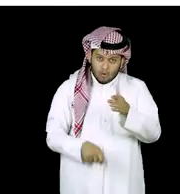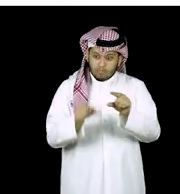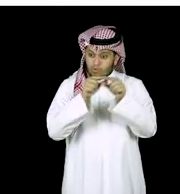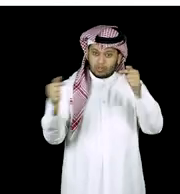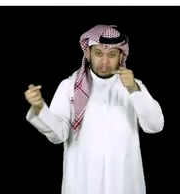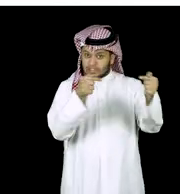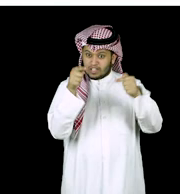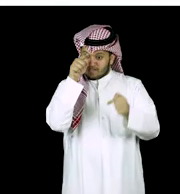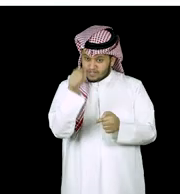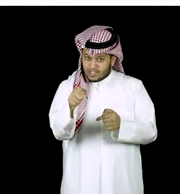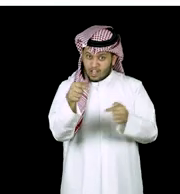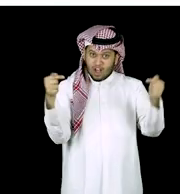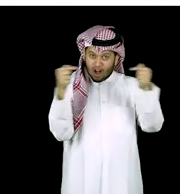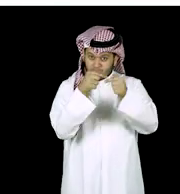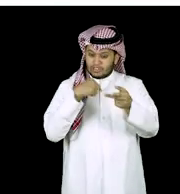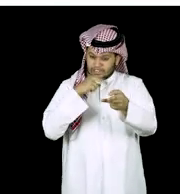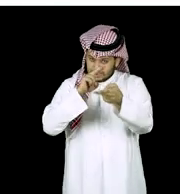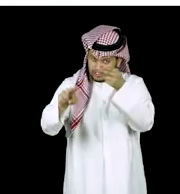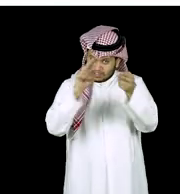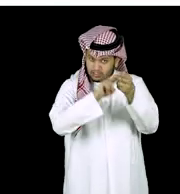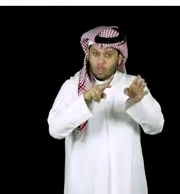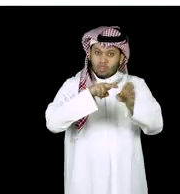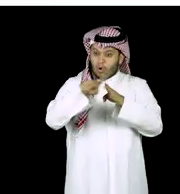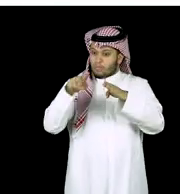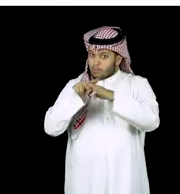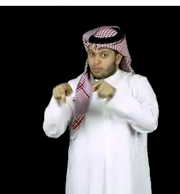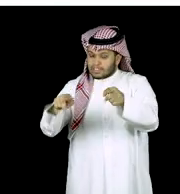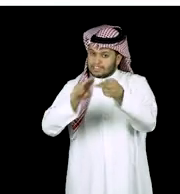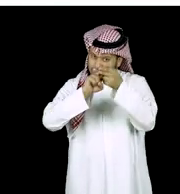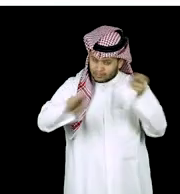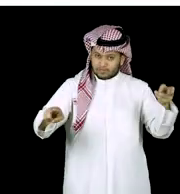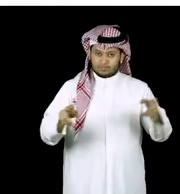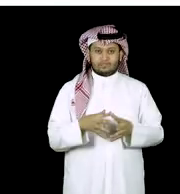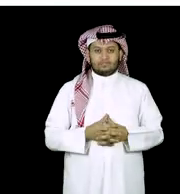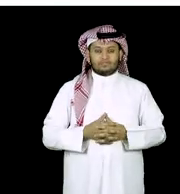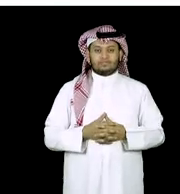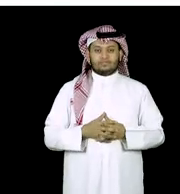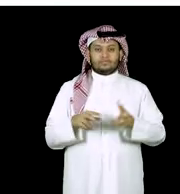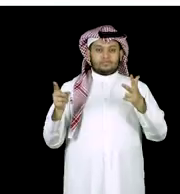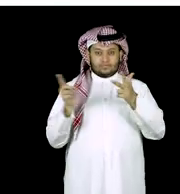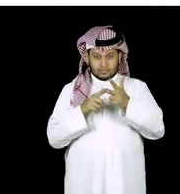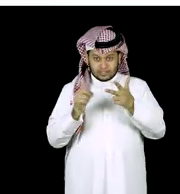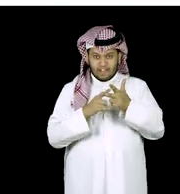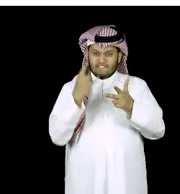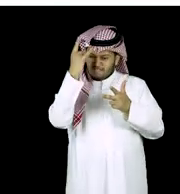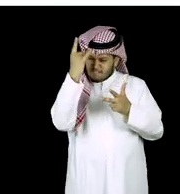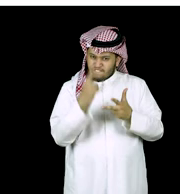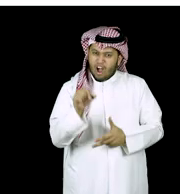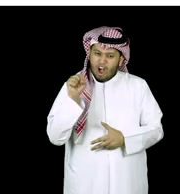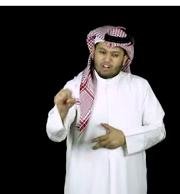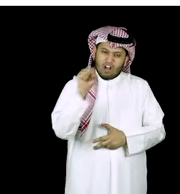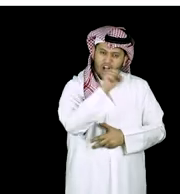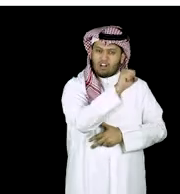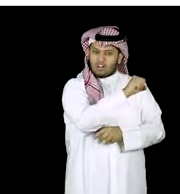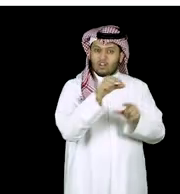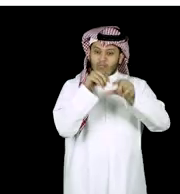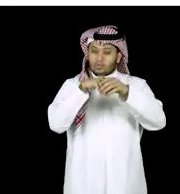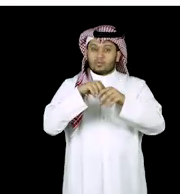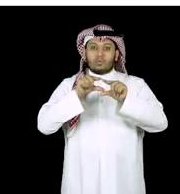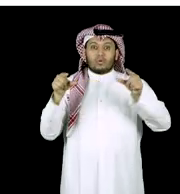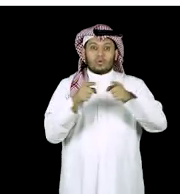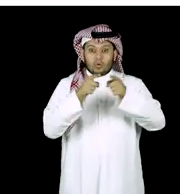المنازعات والخصومات والجرائم والمظالم، ثالثا استيفاء الحقوق ممن مطل بها